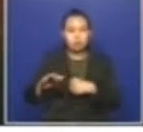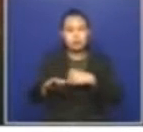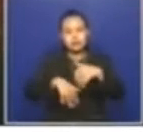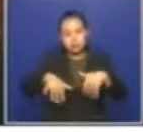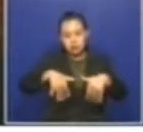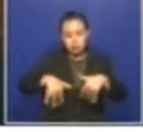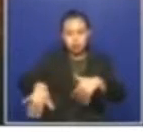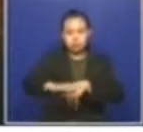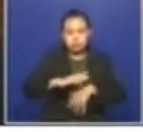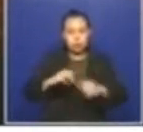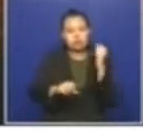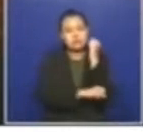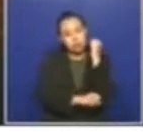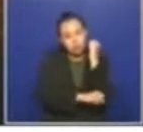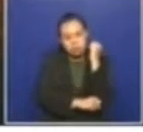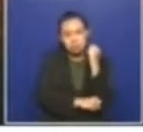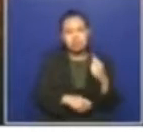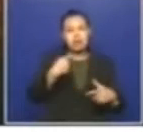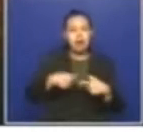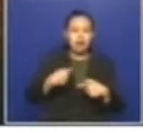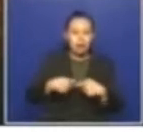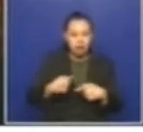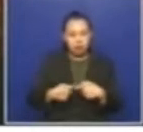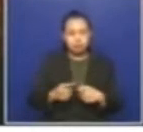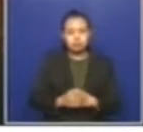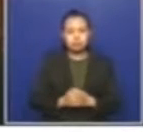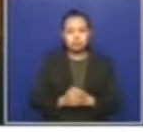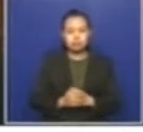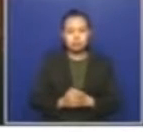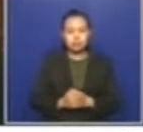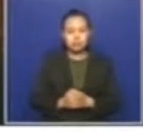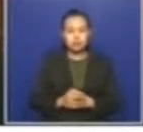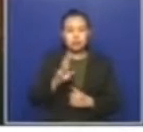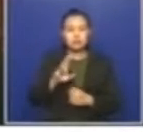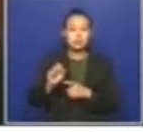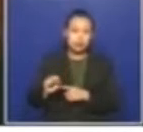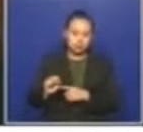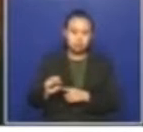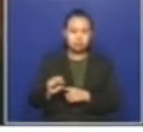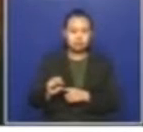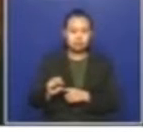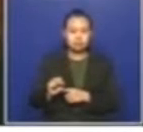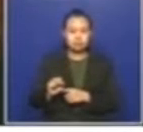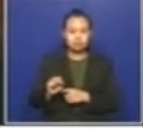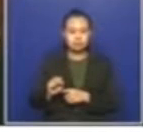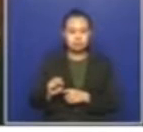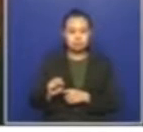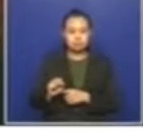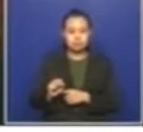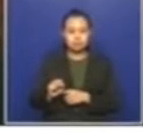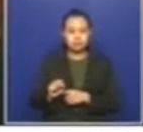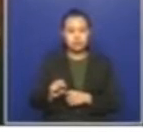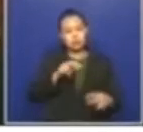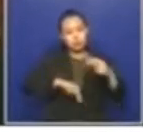ว่าวันนี้ชาวบ้านลำบากเมื่อเป็นเช่นนั้นแล้วเนี่ยเราซึ่งเป็นสภาก็จำเป็นที่จะต้องติดตาม